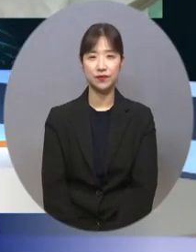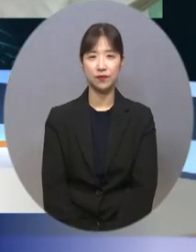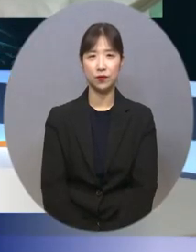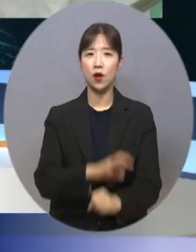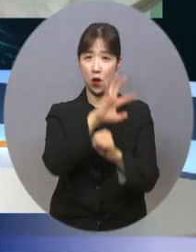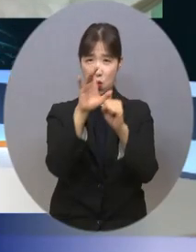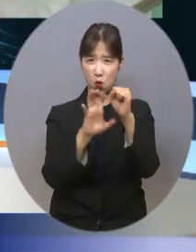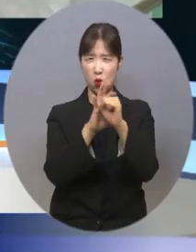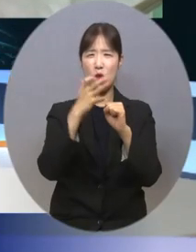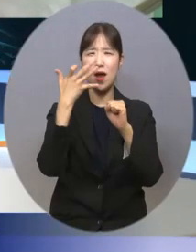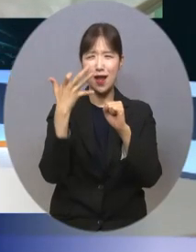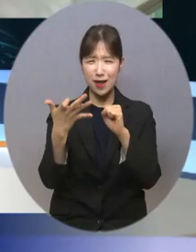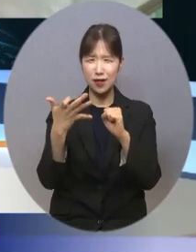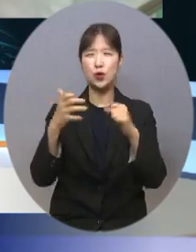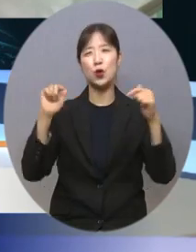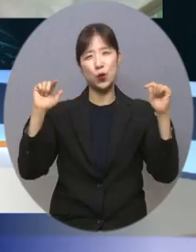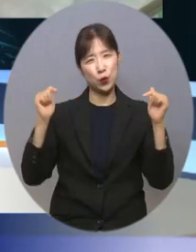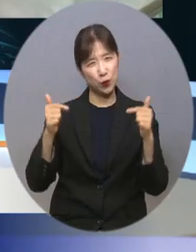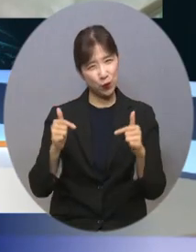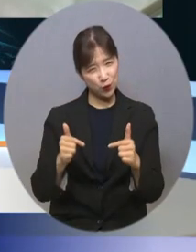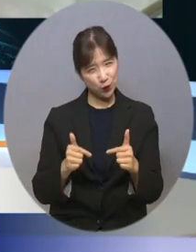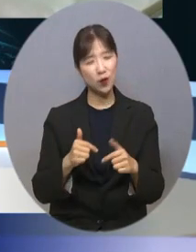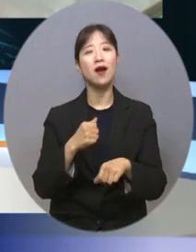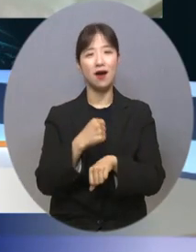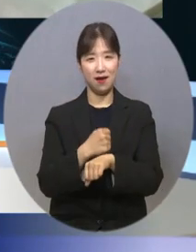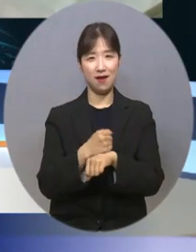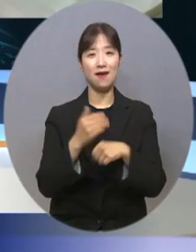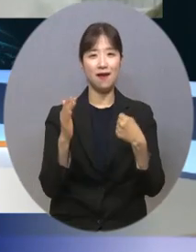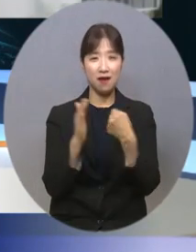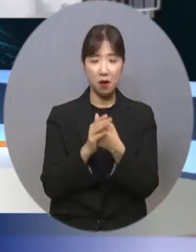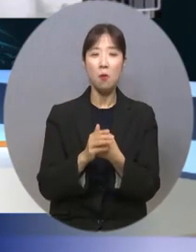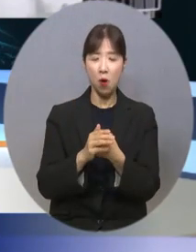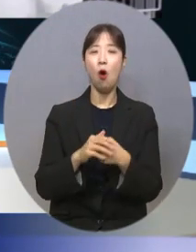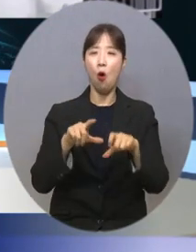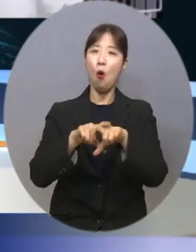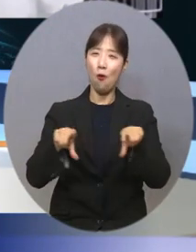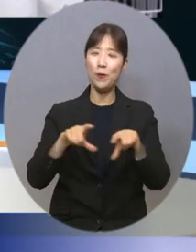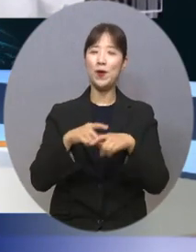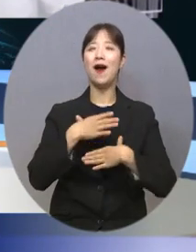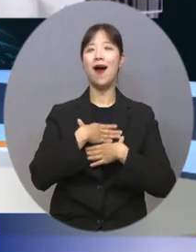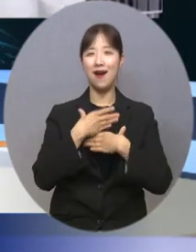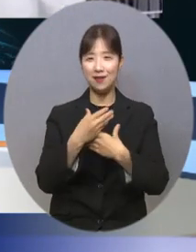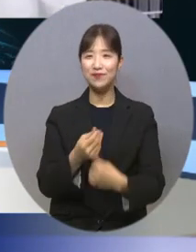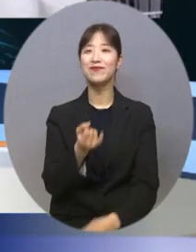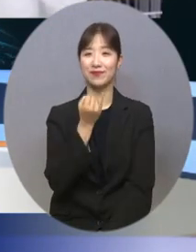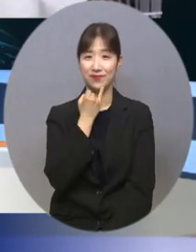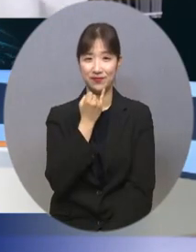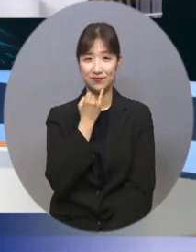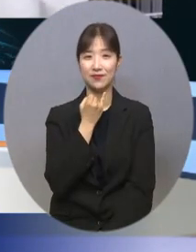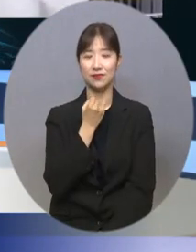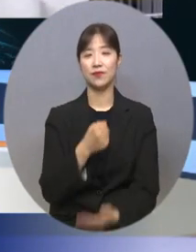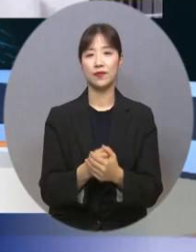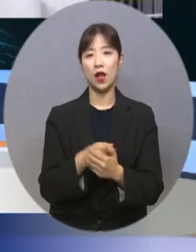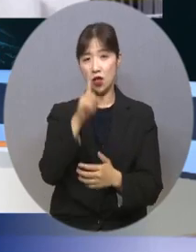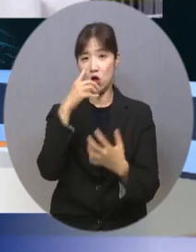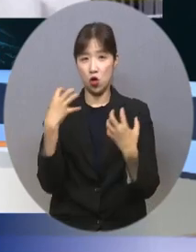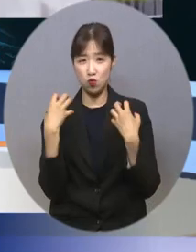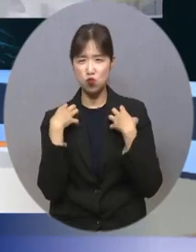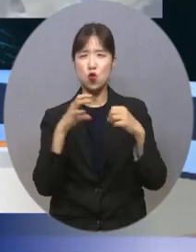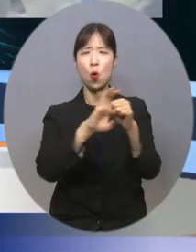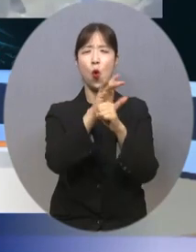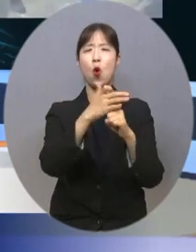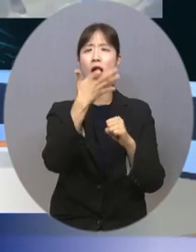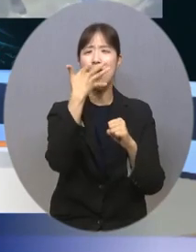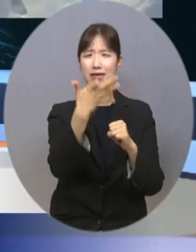코로나19 유행 감소세가 지속되며 방역 상황이 전반적으로 안정되고 있습니다. 이에 따라 정부가 코로나19